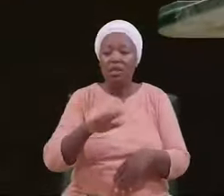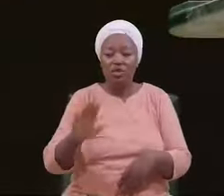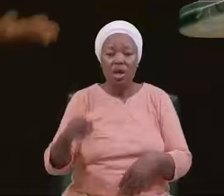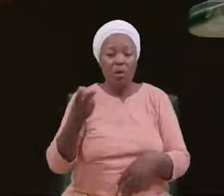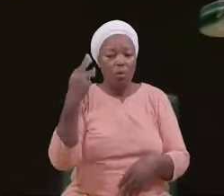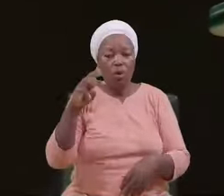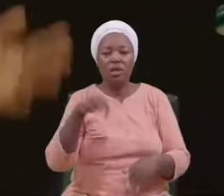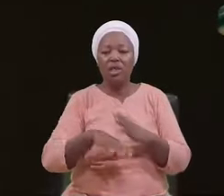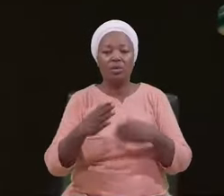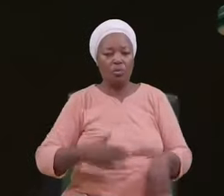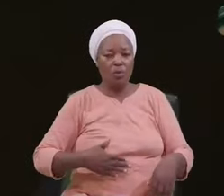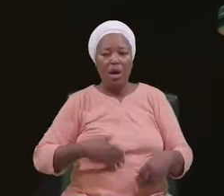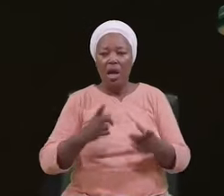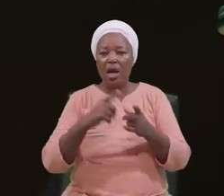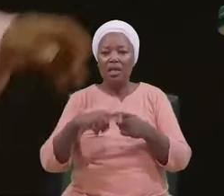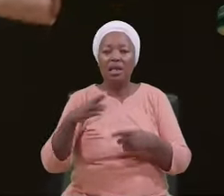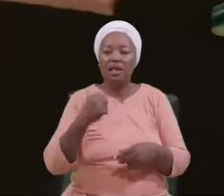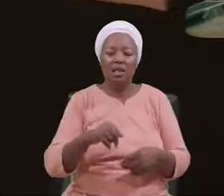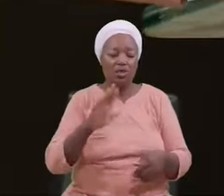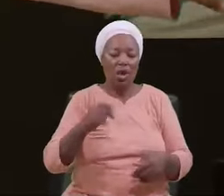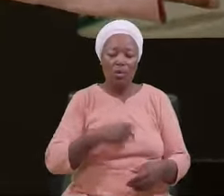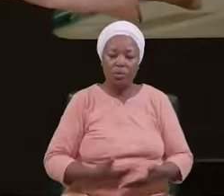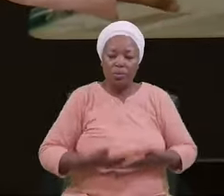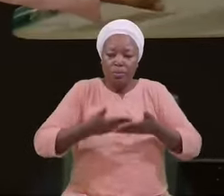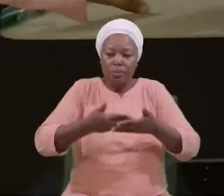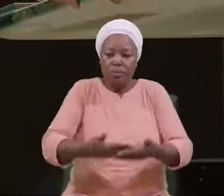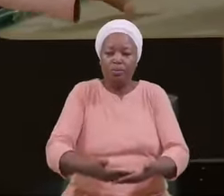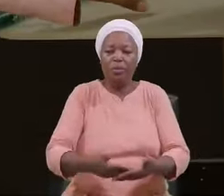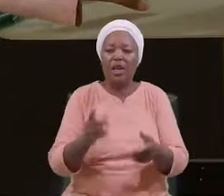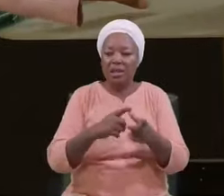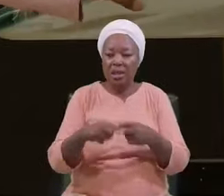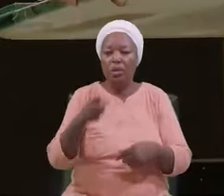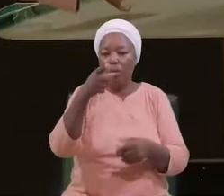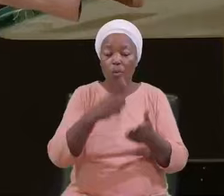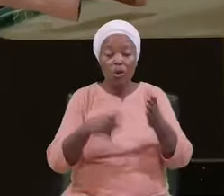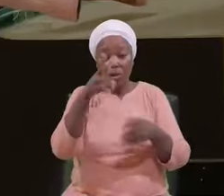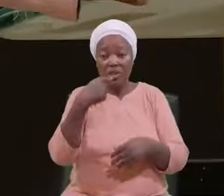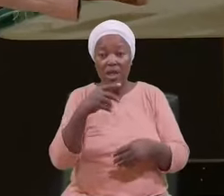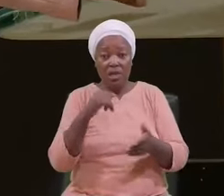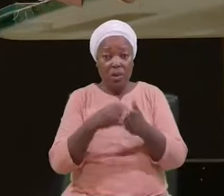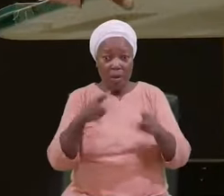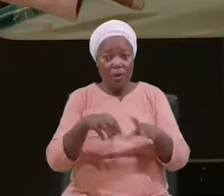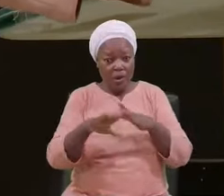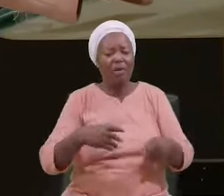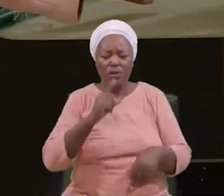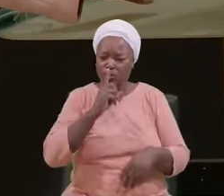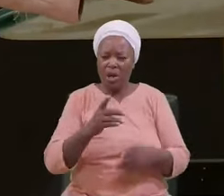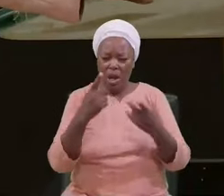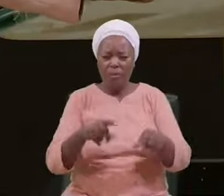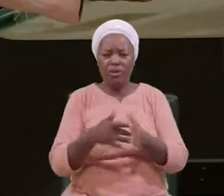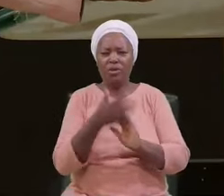conçu. Et l'enfant était finalement né. Ce que Dieu dit que ça va arriver dans votre vie arrivera. Ce soir, cela va